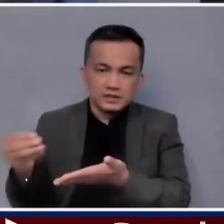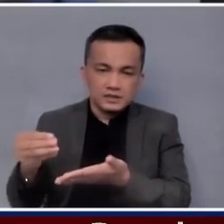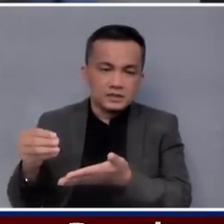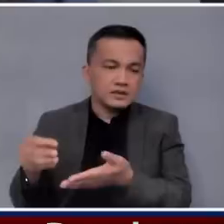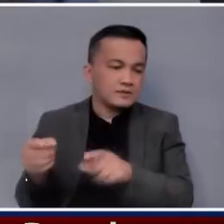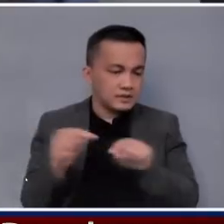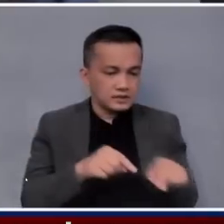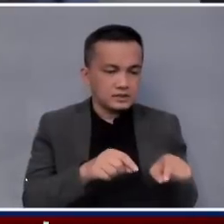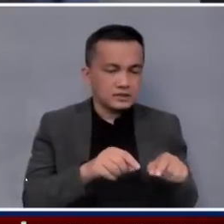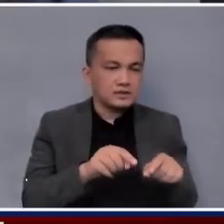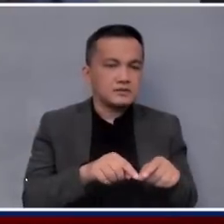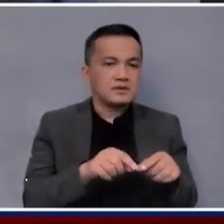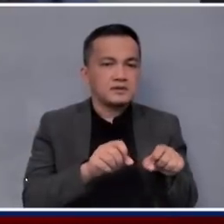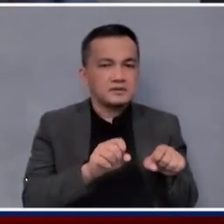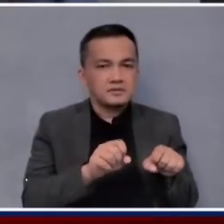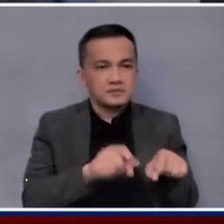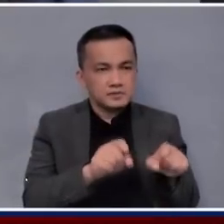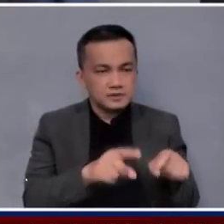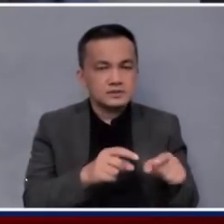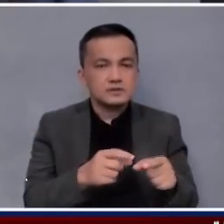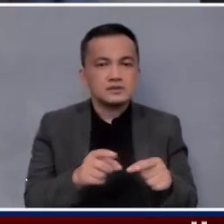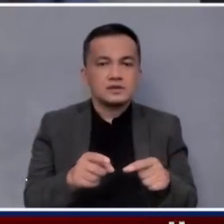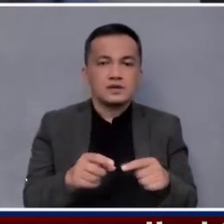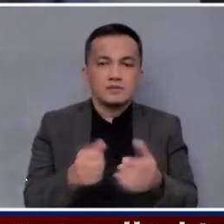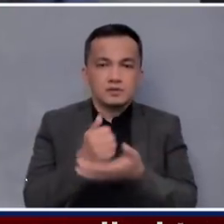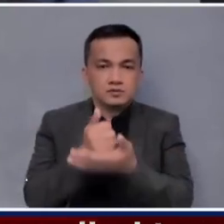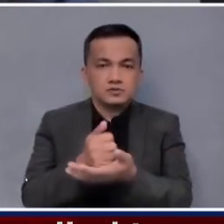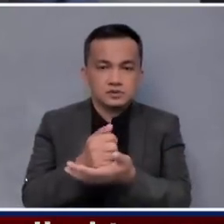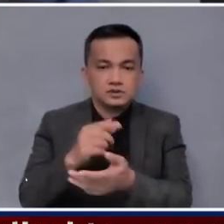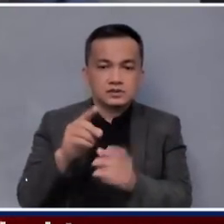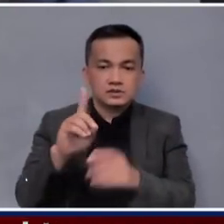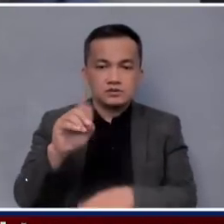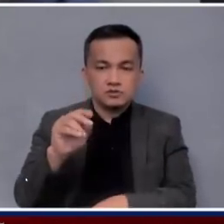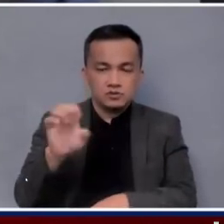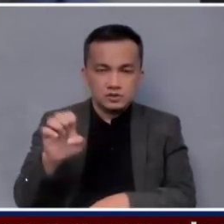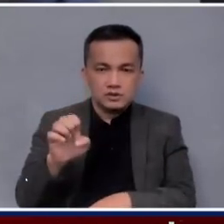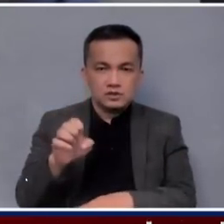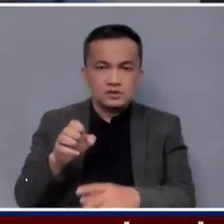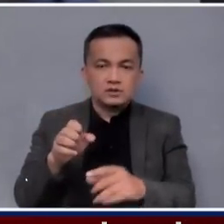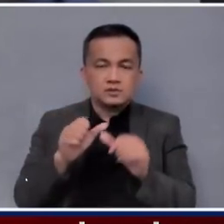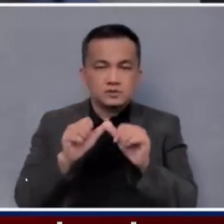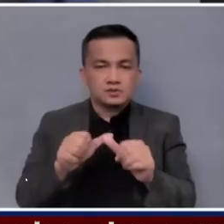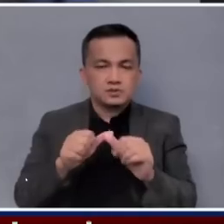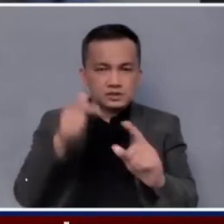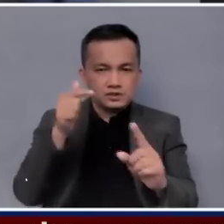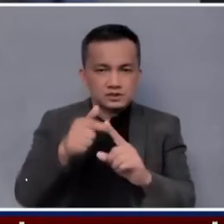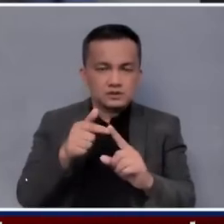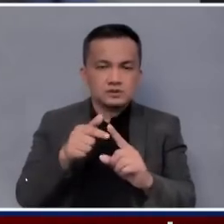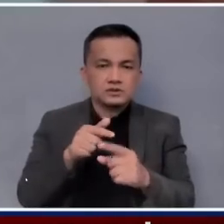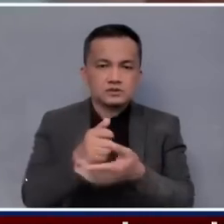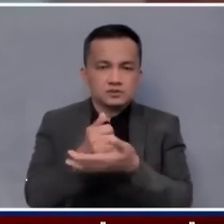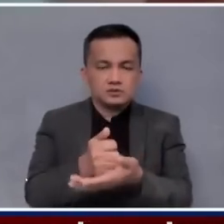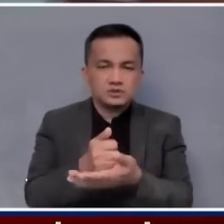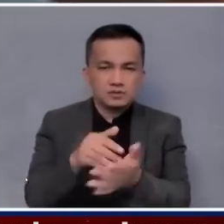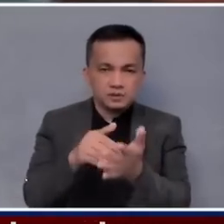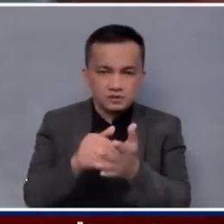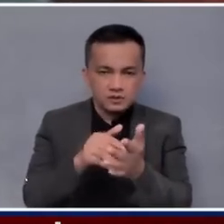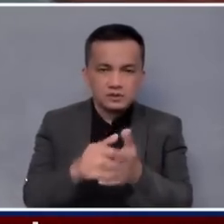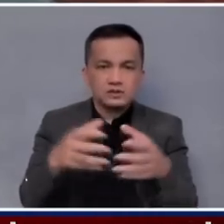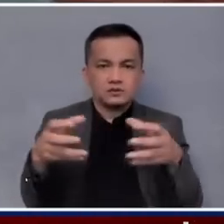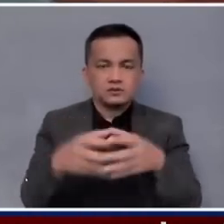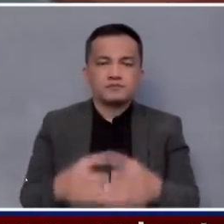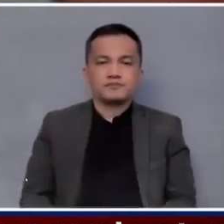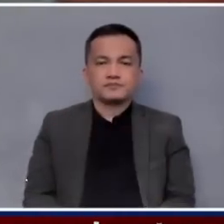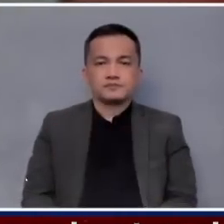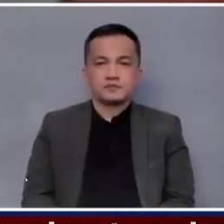ng Department of Energy, yun nga, yung pagpapatuloy natin ng mga targeted rebate sa mga vulnerable sectors.